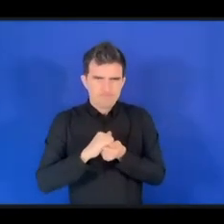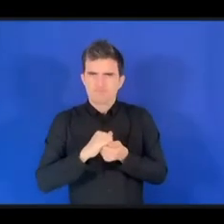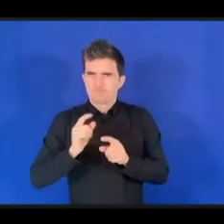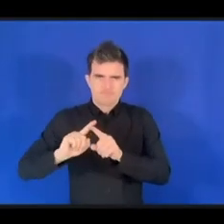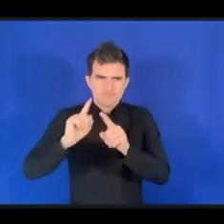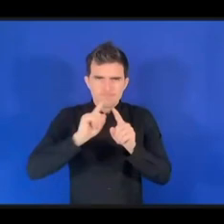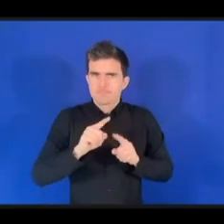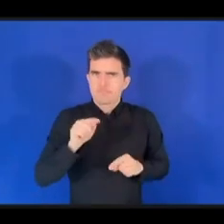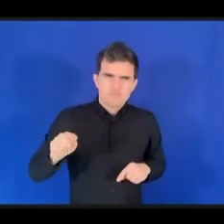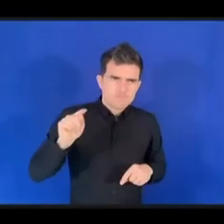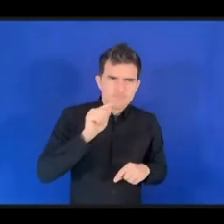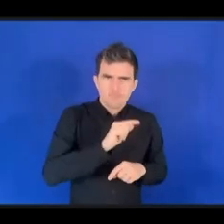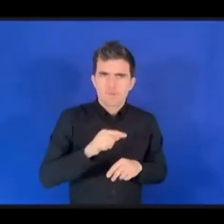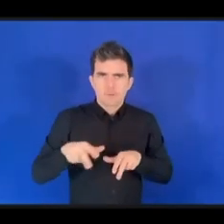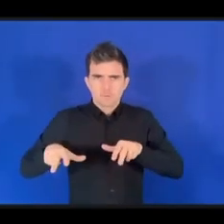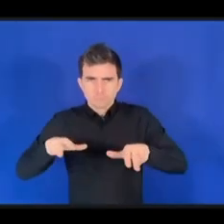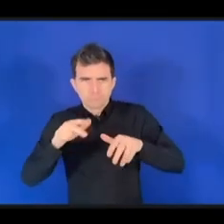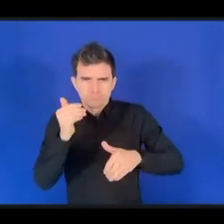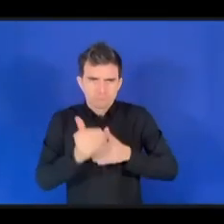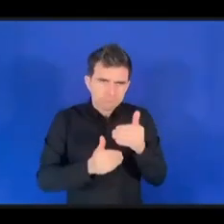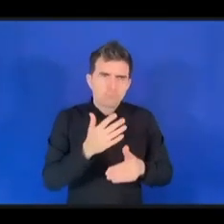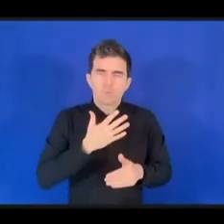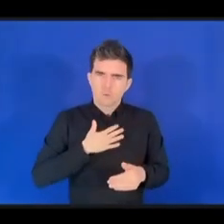们受到的资助。